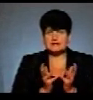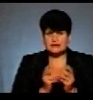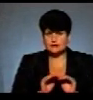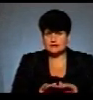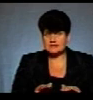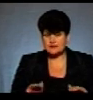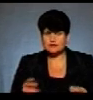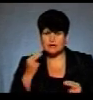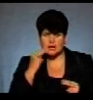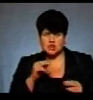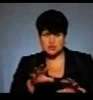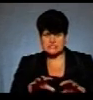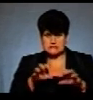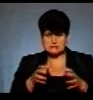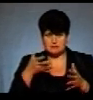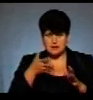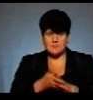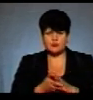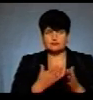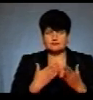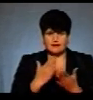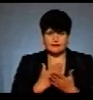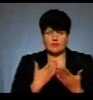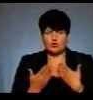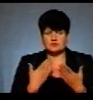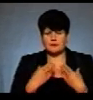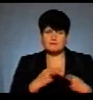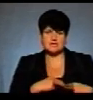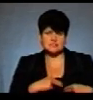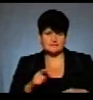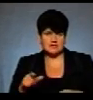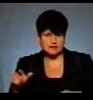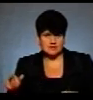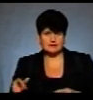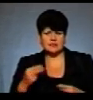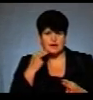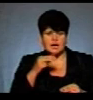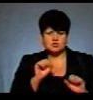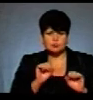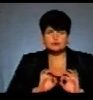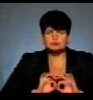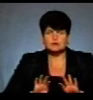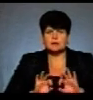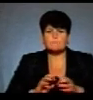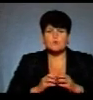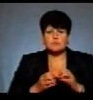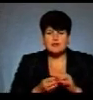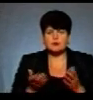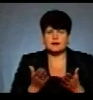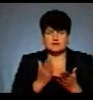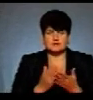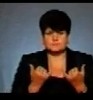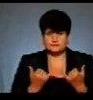тоді вони краще сприймають і встановлюється контакт між нашими працівниками, і ми можемо краще до них донести цю проблему, яка сьогодні